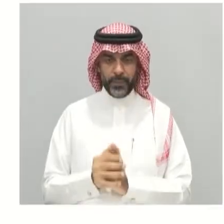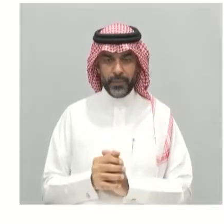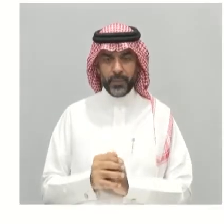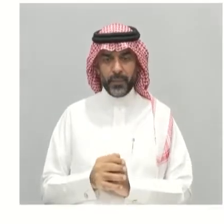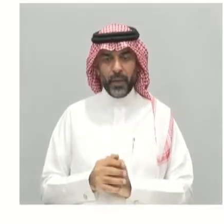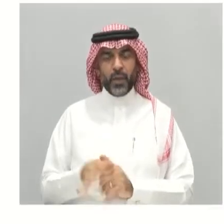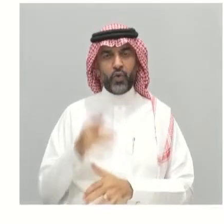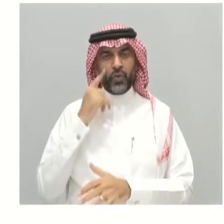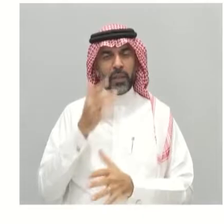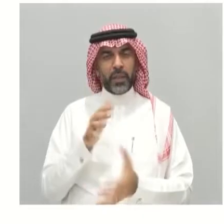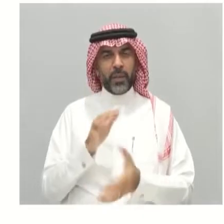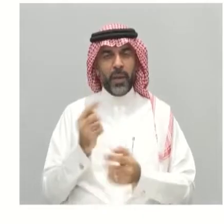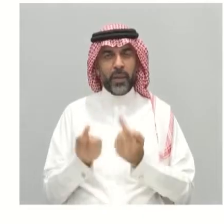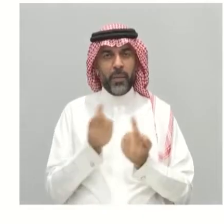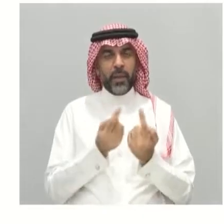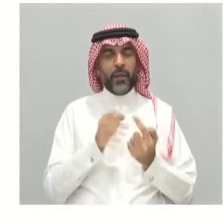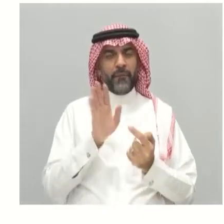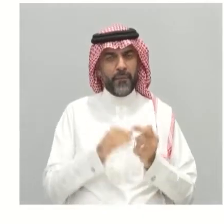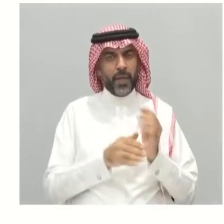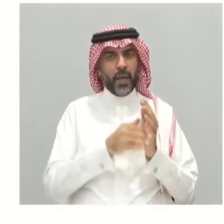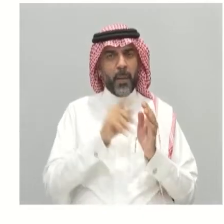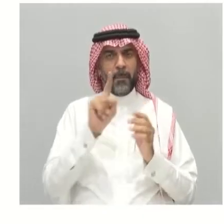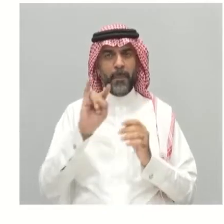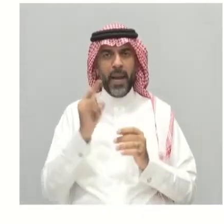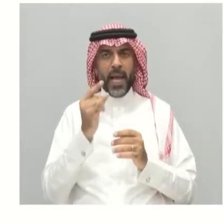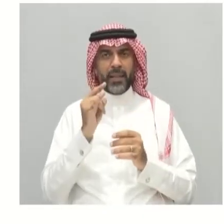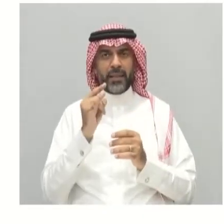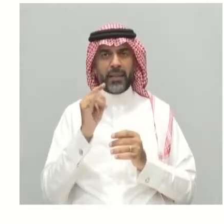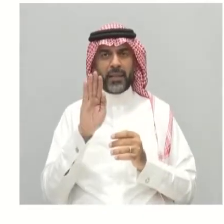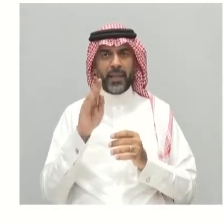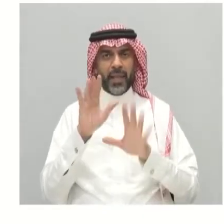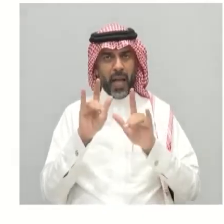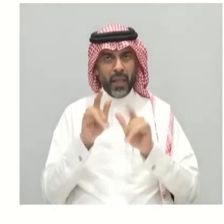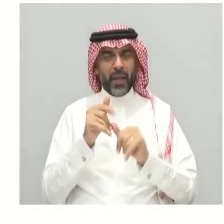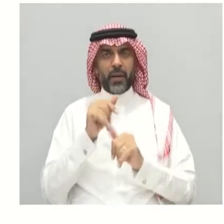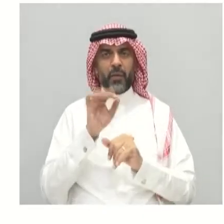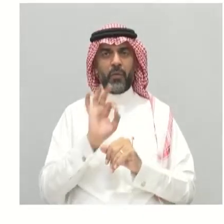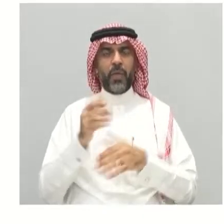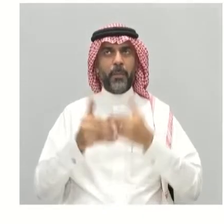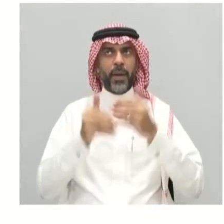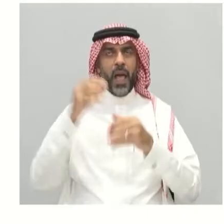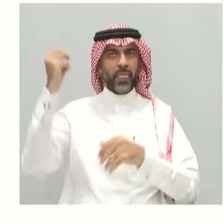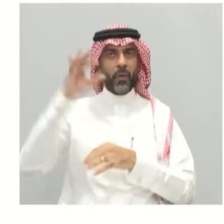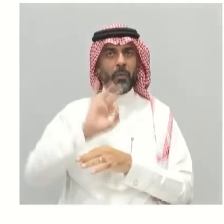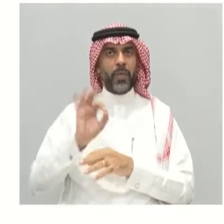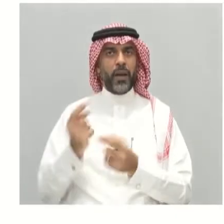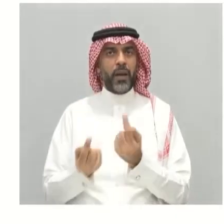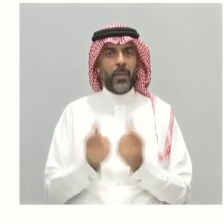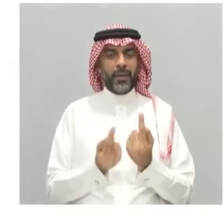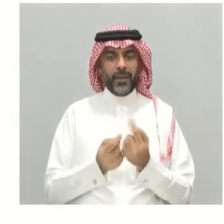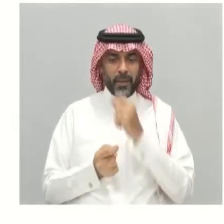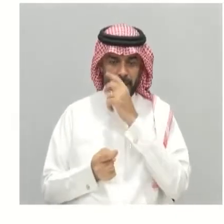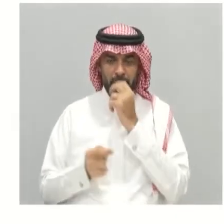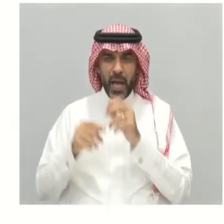نلاحظ ان الصفات النباتات تحتوي بلاسات الخضراء وتقوم ببناء الضوئي اما الصفات الحيوانات كم نلاحظ التغذيه غير ذاتيه